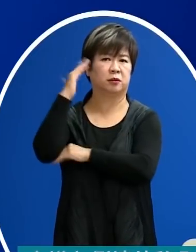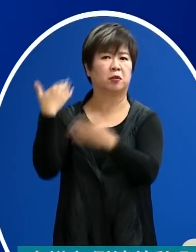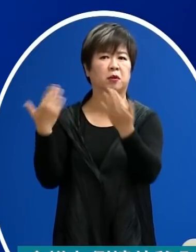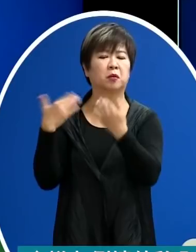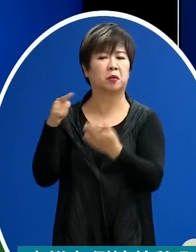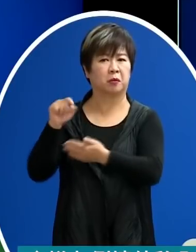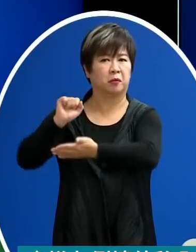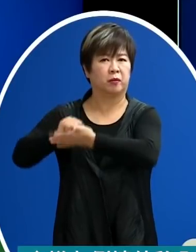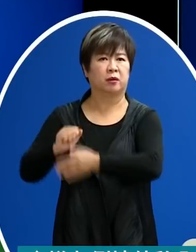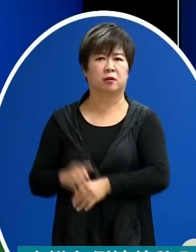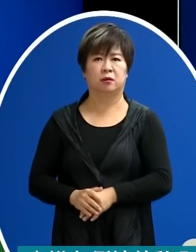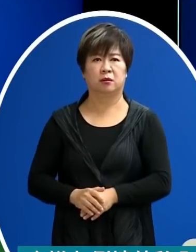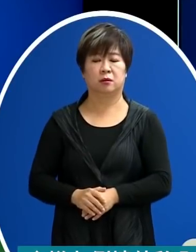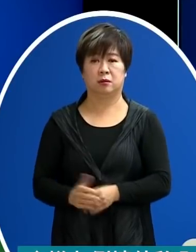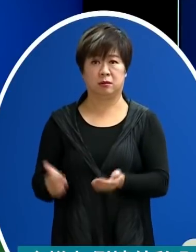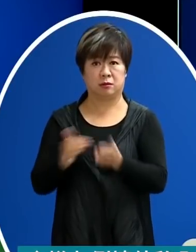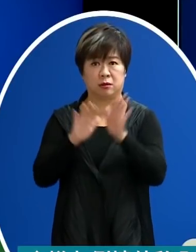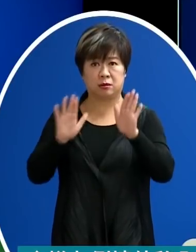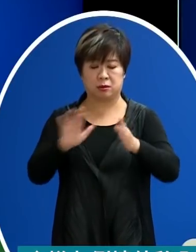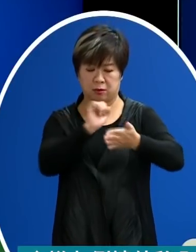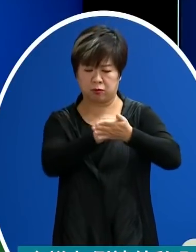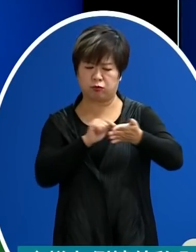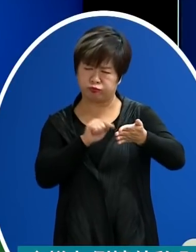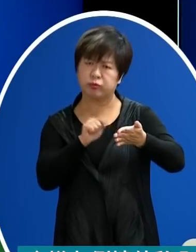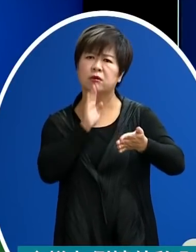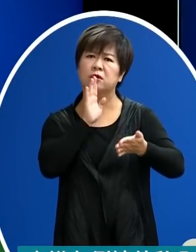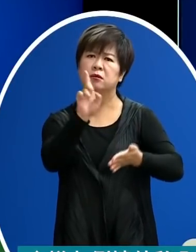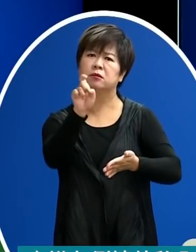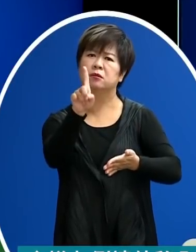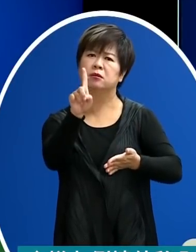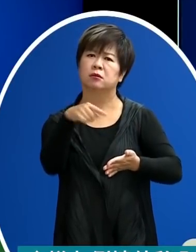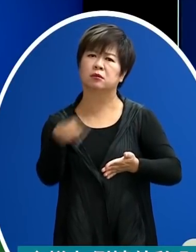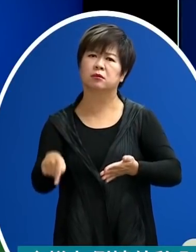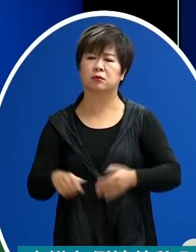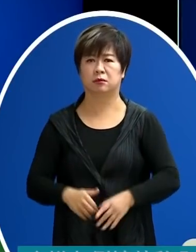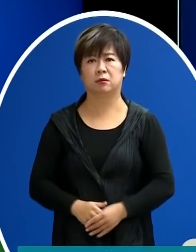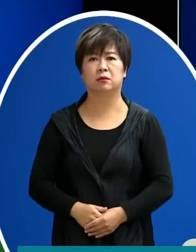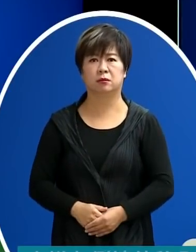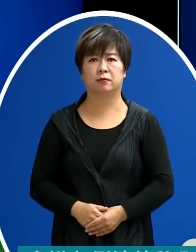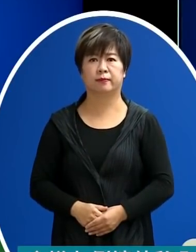握。 好，我们要报告一下，到目前为止是11位。 应该十一位嘛，哈。